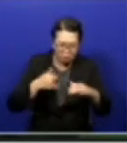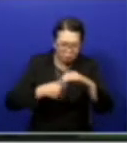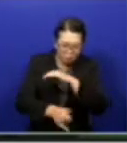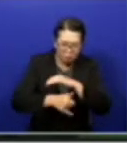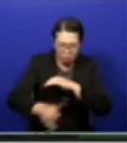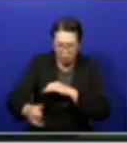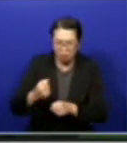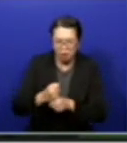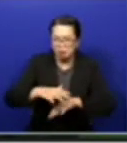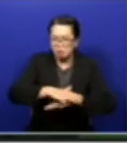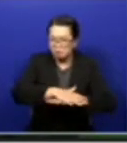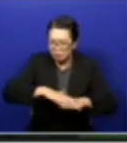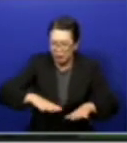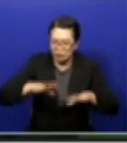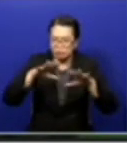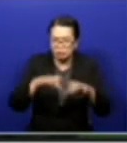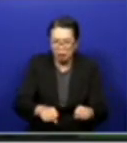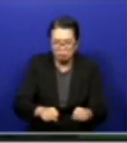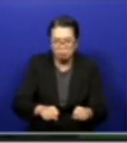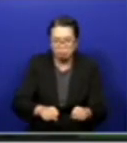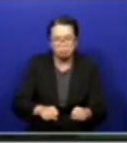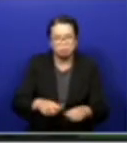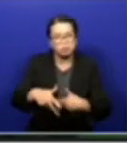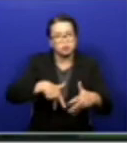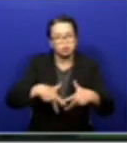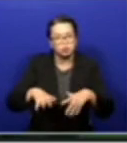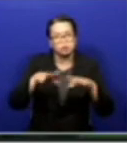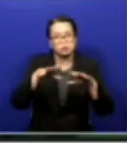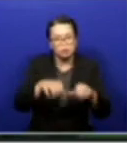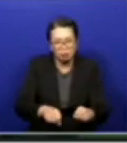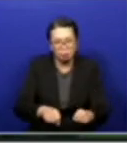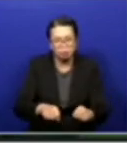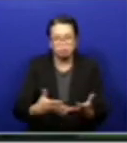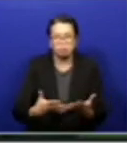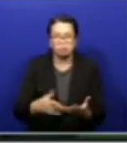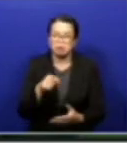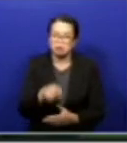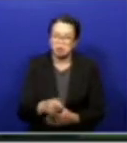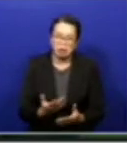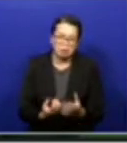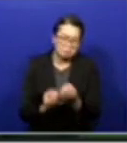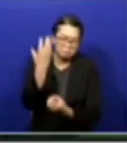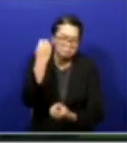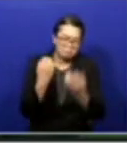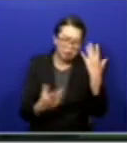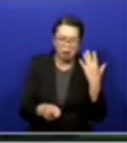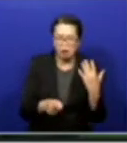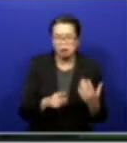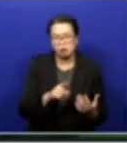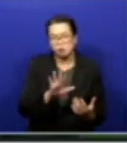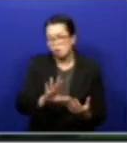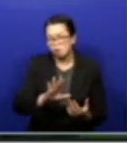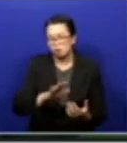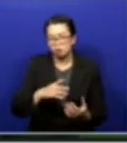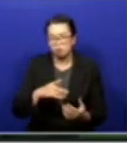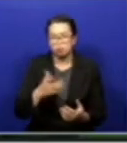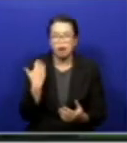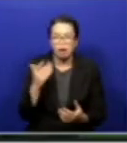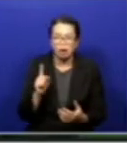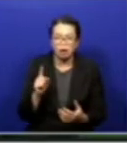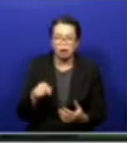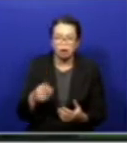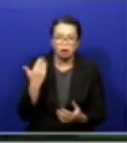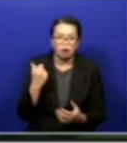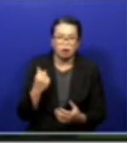ทำนาอยู่ดีๆก็ไปจับเข้ามาบอกว่าเป็นเขตป่าอะไรก็ไม่รู้เขาอยู่ตั้งแต่ปู่ย่าตาย